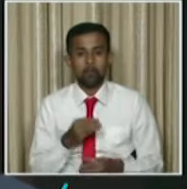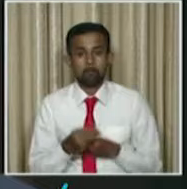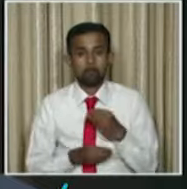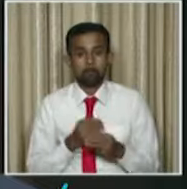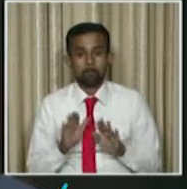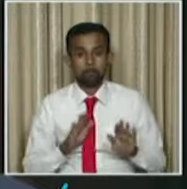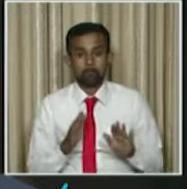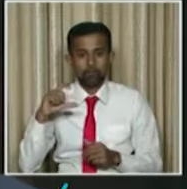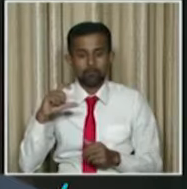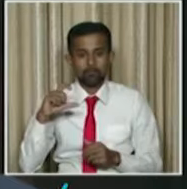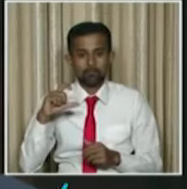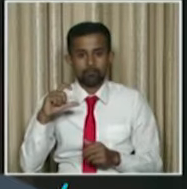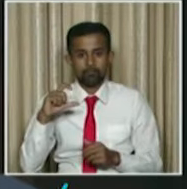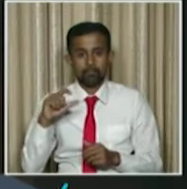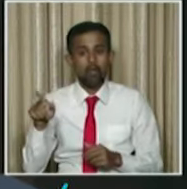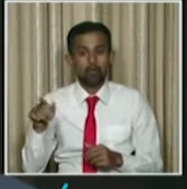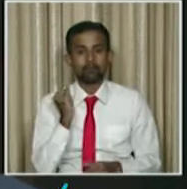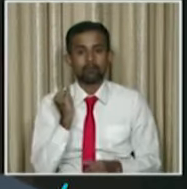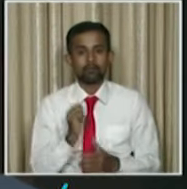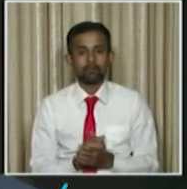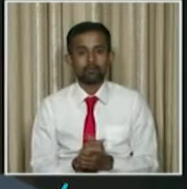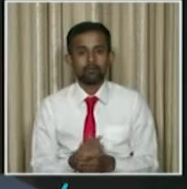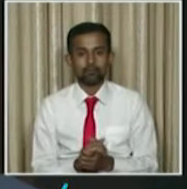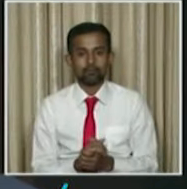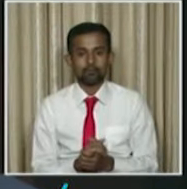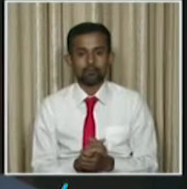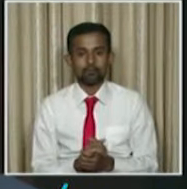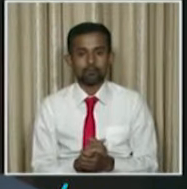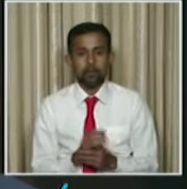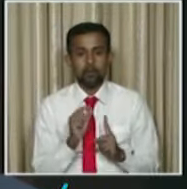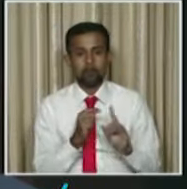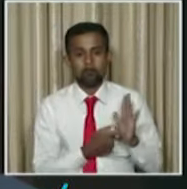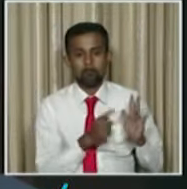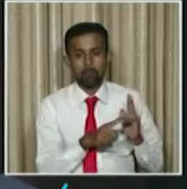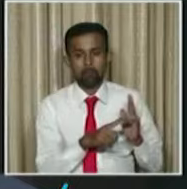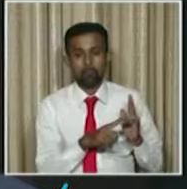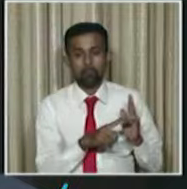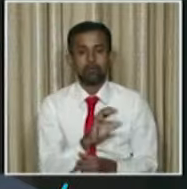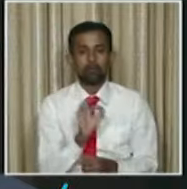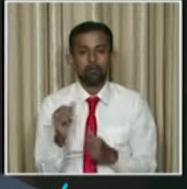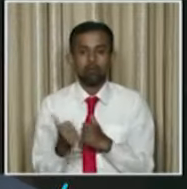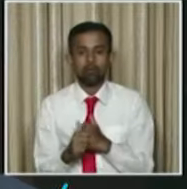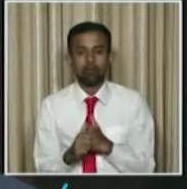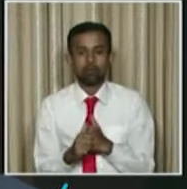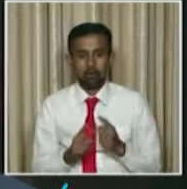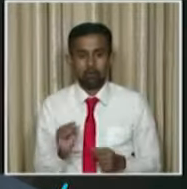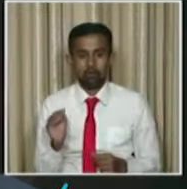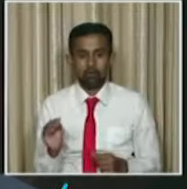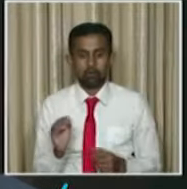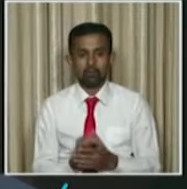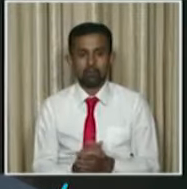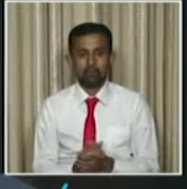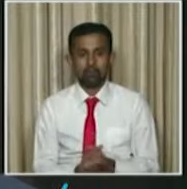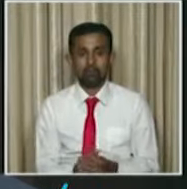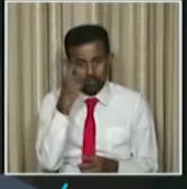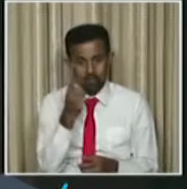management school of colombo එකේ කවුද ඒකේ ප්‍රධාන නිලධාරියා කවුද සභාපති මහාචාර්ය රංජිත් බණ්ඩාර මැතිතුමා මේක බරපතල ගැටලුවක්